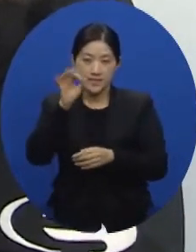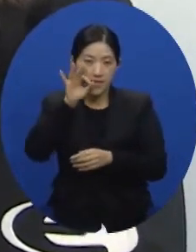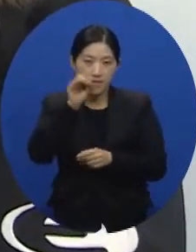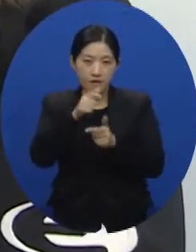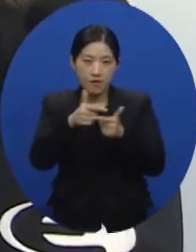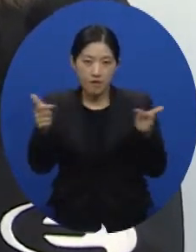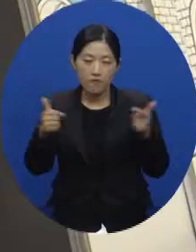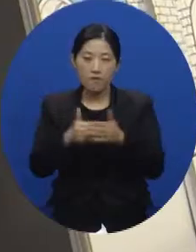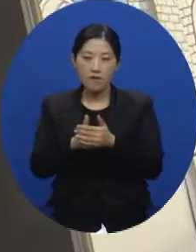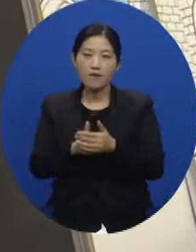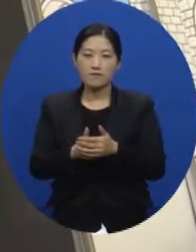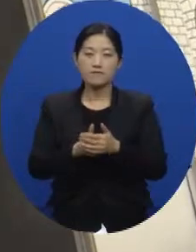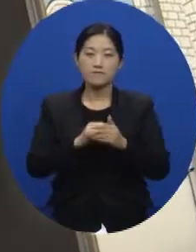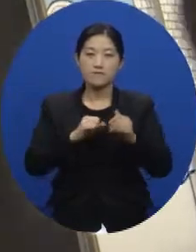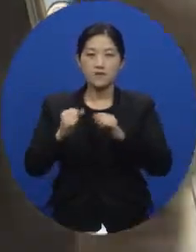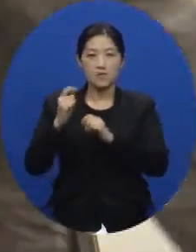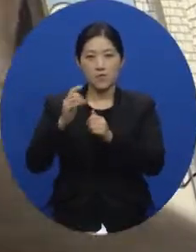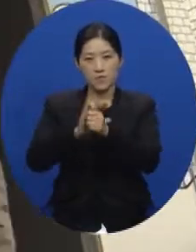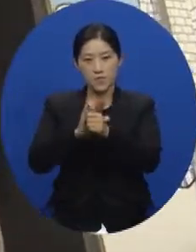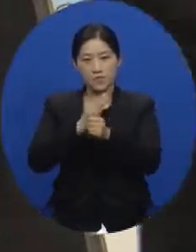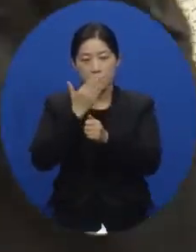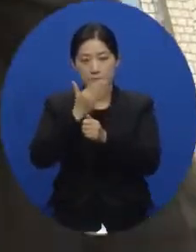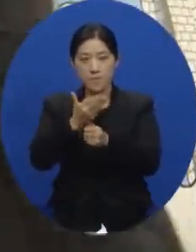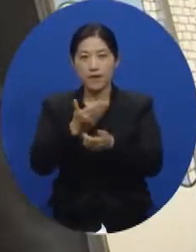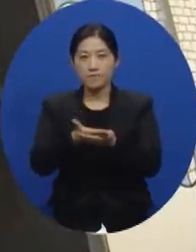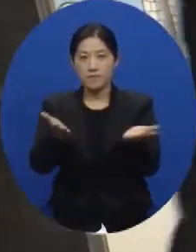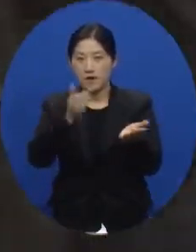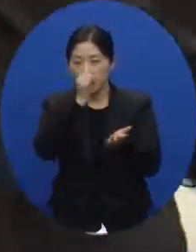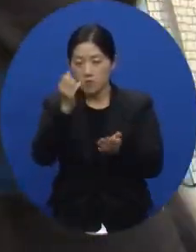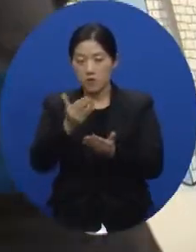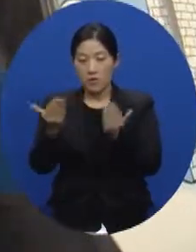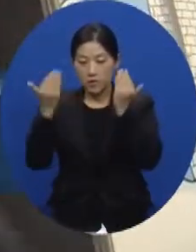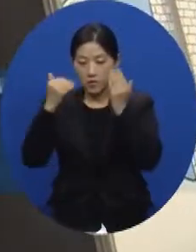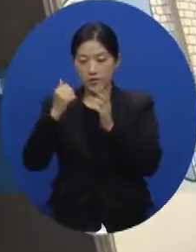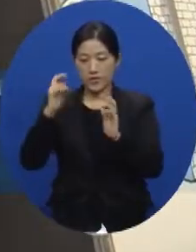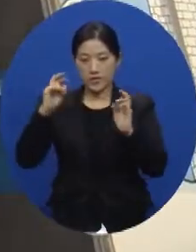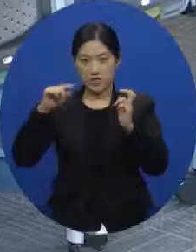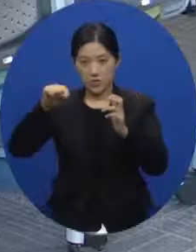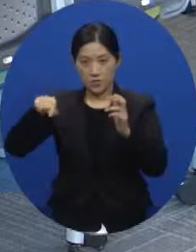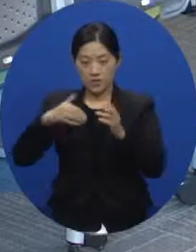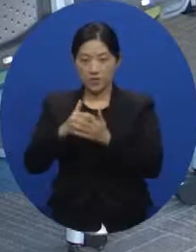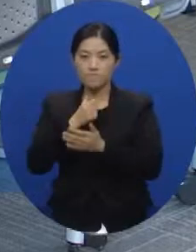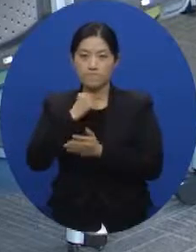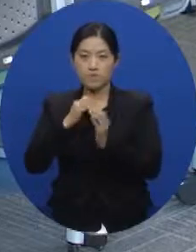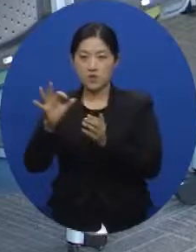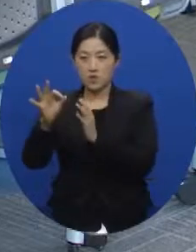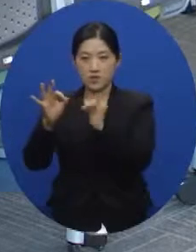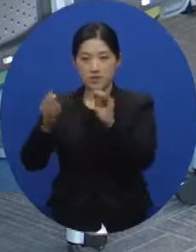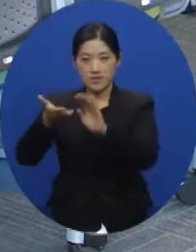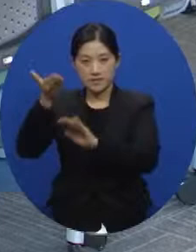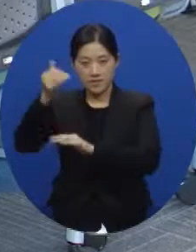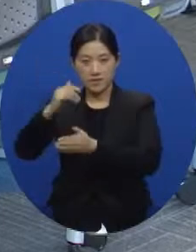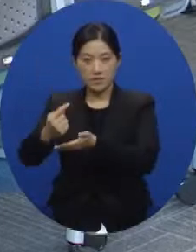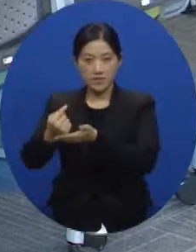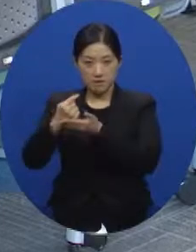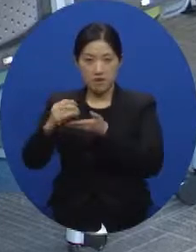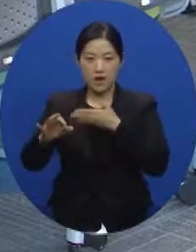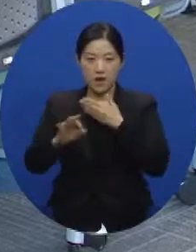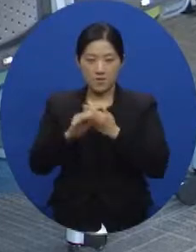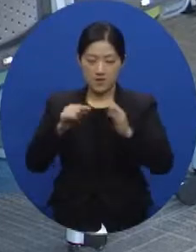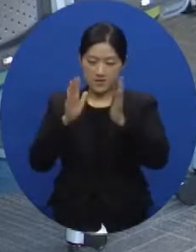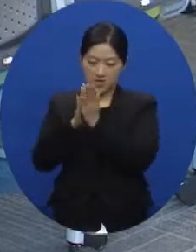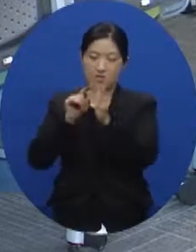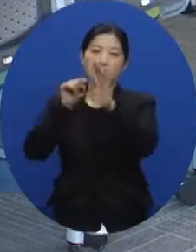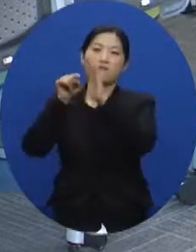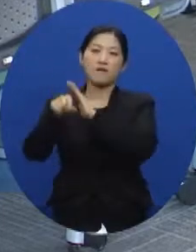제공됩니다. 또 학교나 기업체에서 금연 희망자 10명 이상이 모여 신청할 경우 찾아가는